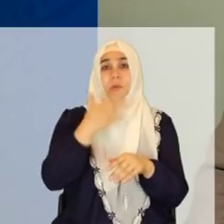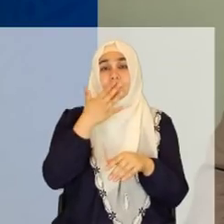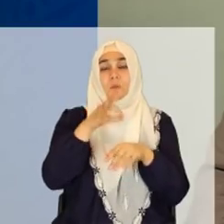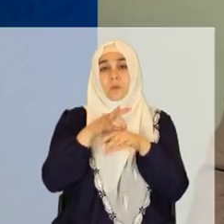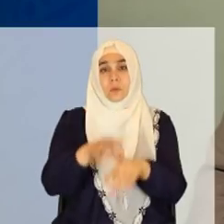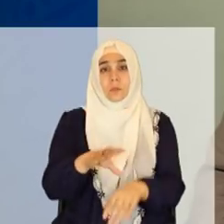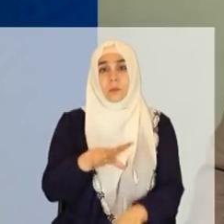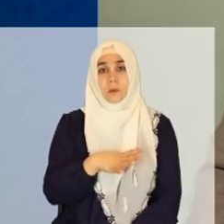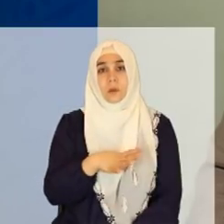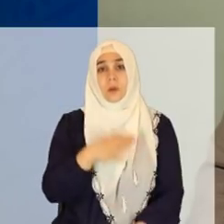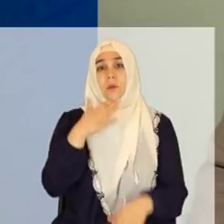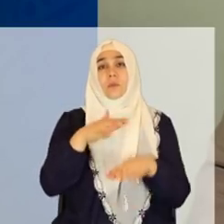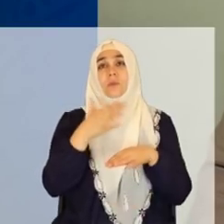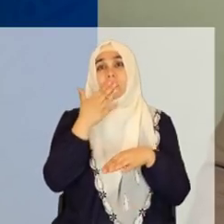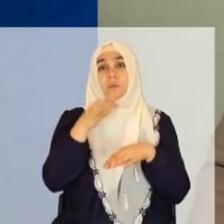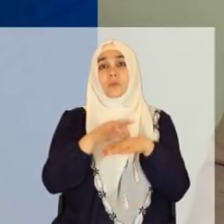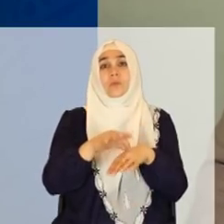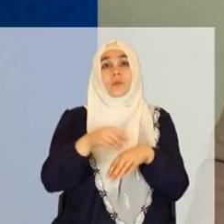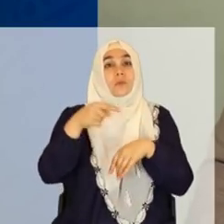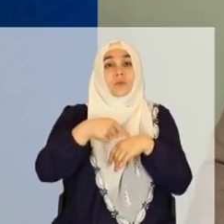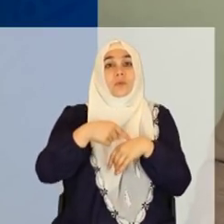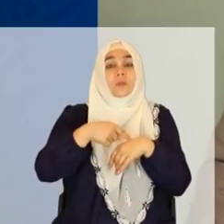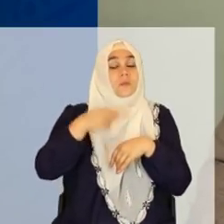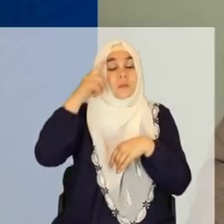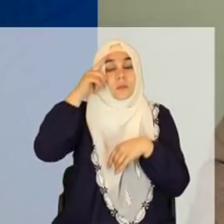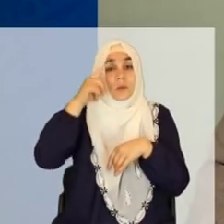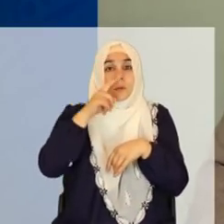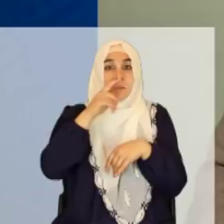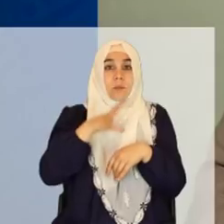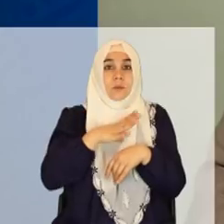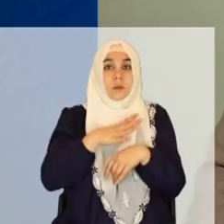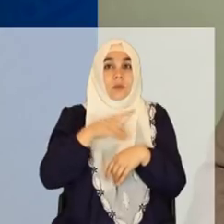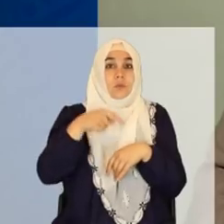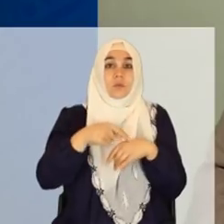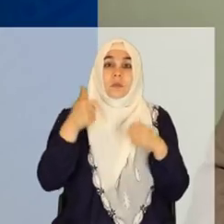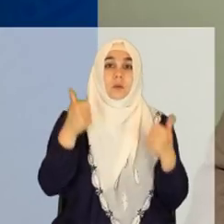Birinchi marta ro'za tutdim, ro'zani bunaqaligini men xayolimga ham keltirmagan ekanman.